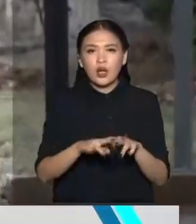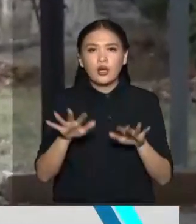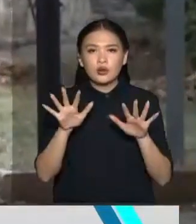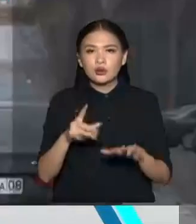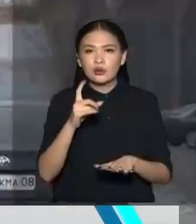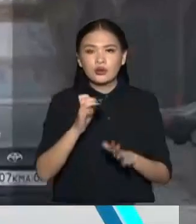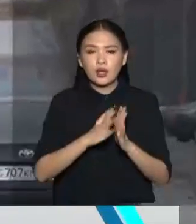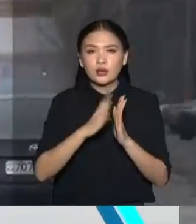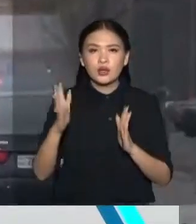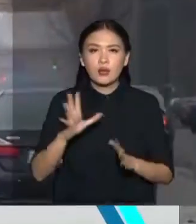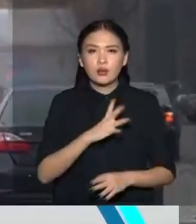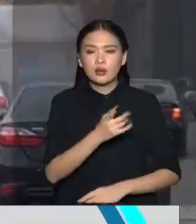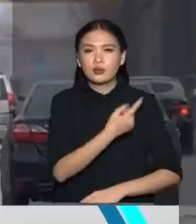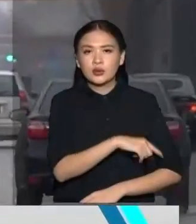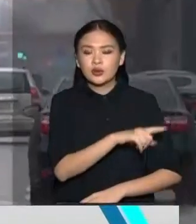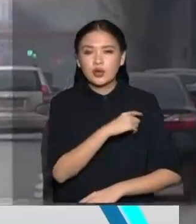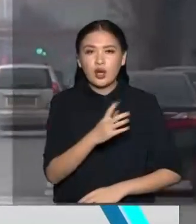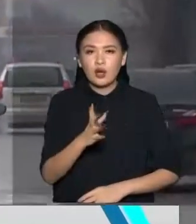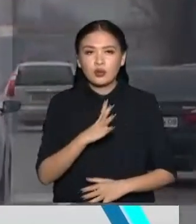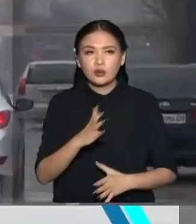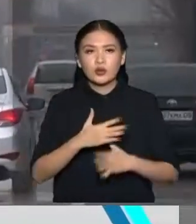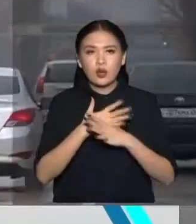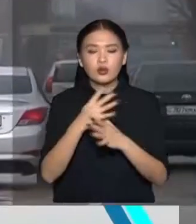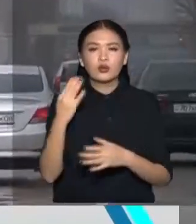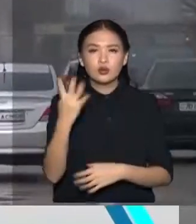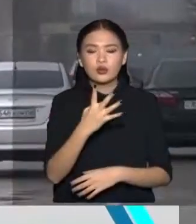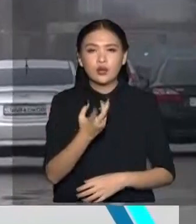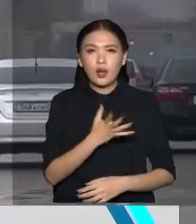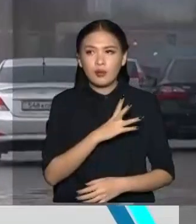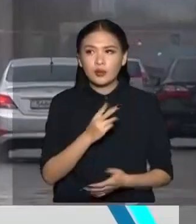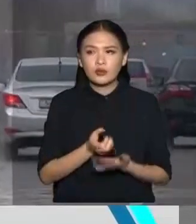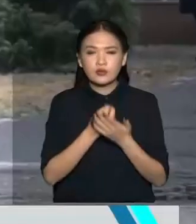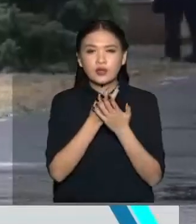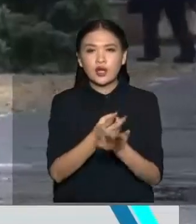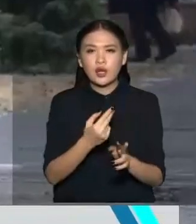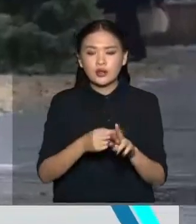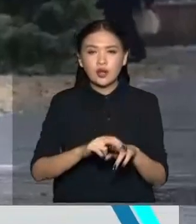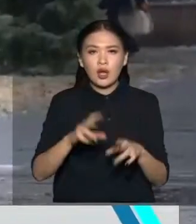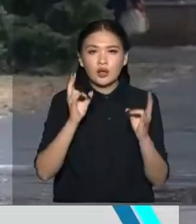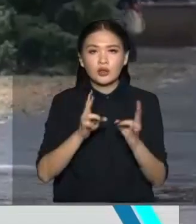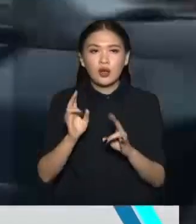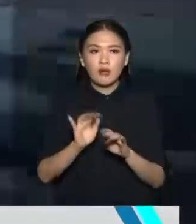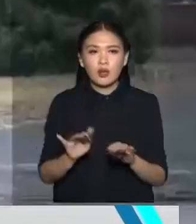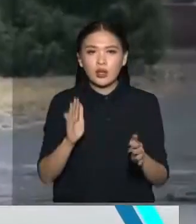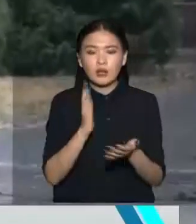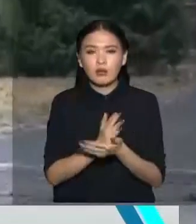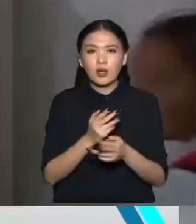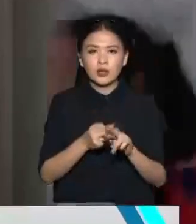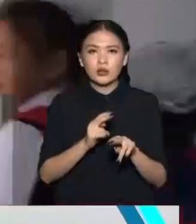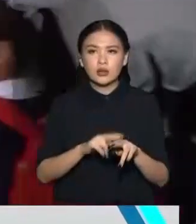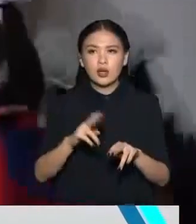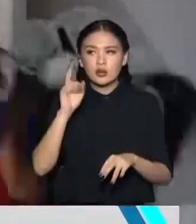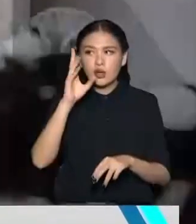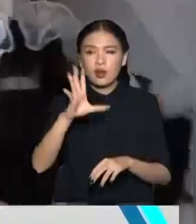100-ден аса тұрғын медициналық көмекке жүгінген, оның төртеуі ауруханаға жатқызылды. Зардап шеккендердің арасында балалар да бар. Себебі мезгілдің